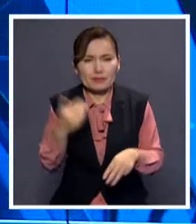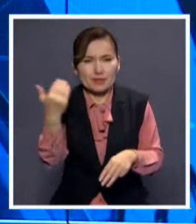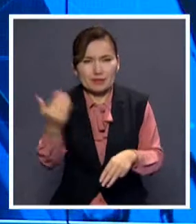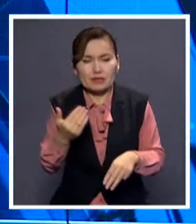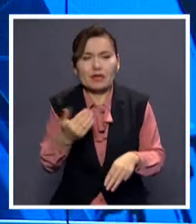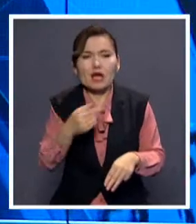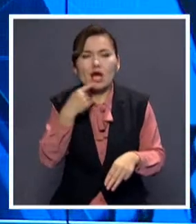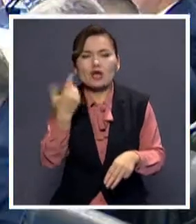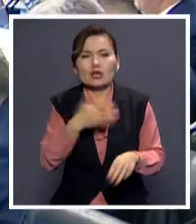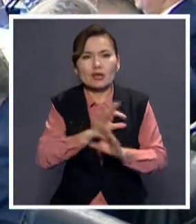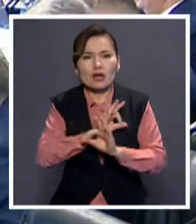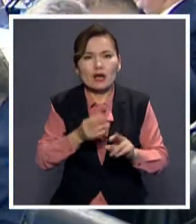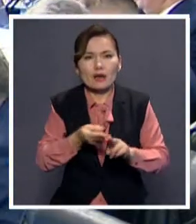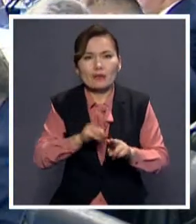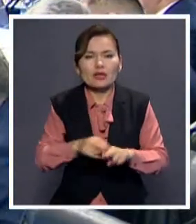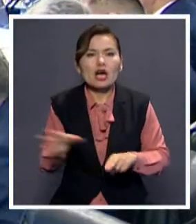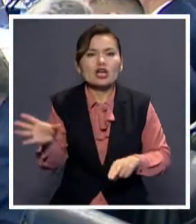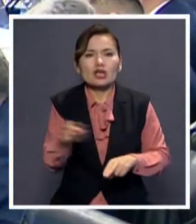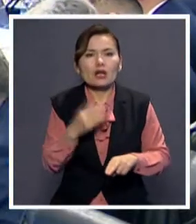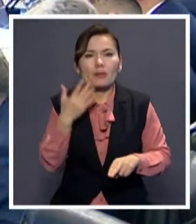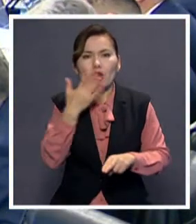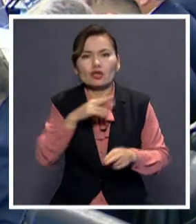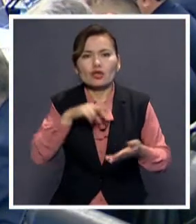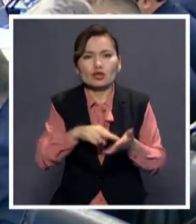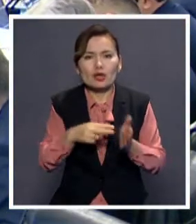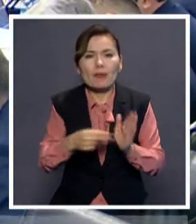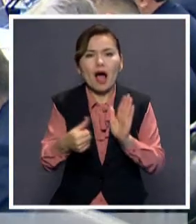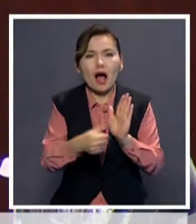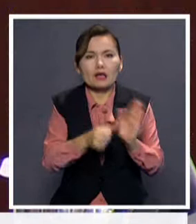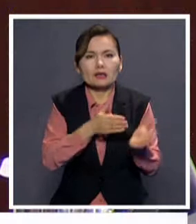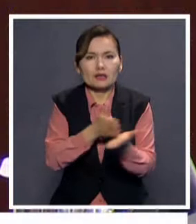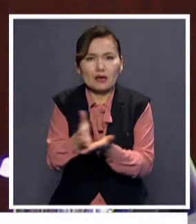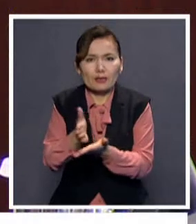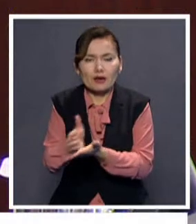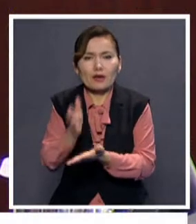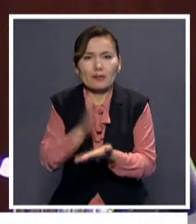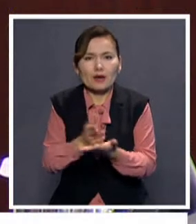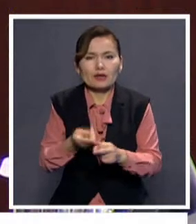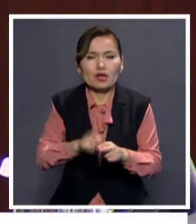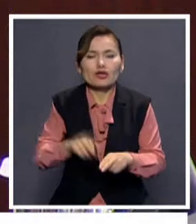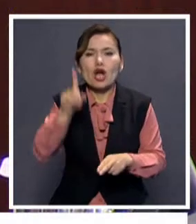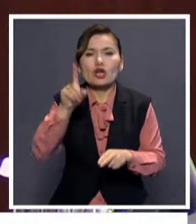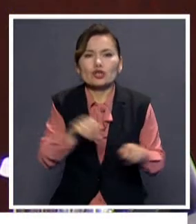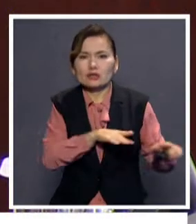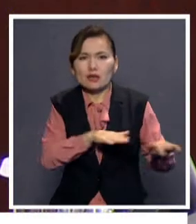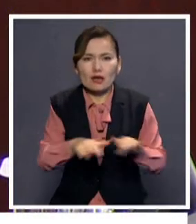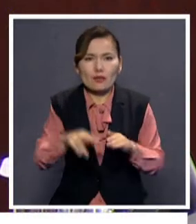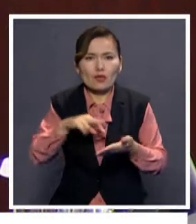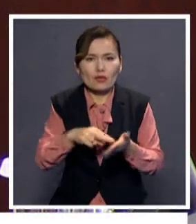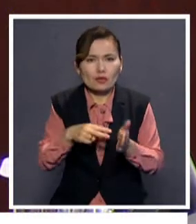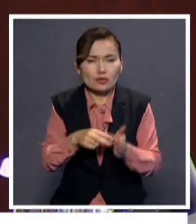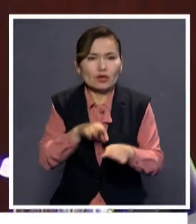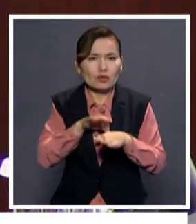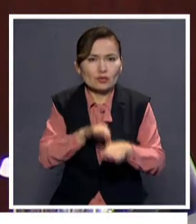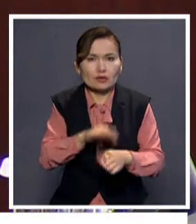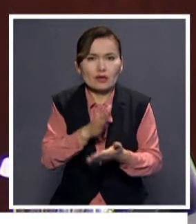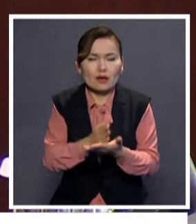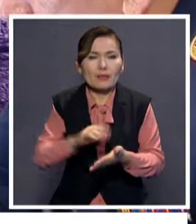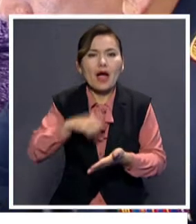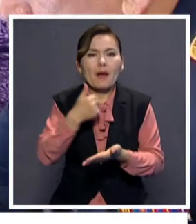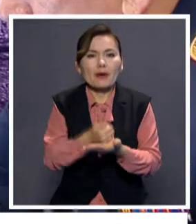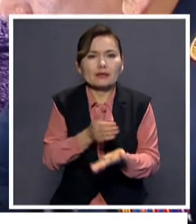таныстырды. Жалпы ұлттық жоспар 6 түйін бойынша жүзеге асырылады, оның аясында 100 іс-шара өткізу көзделген. Басты